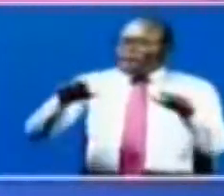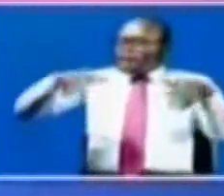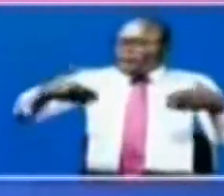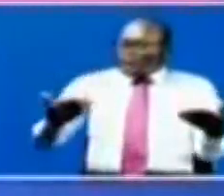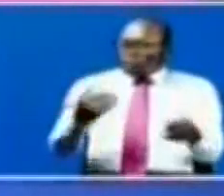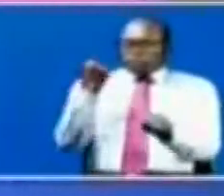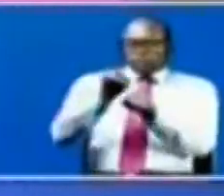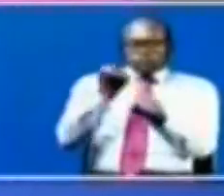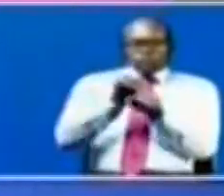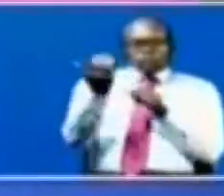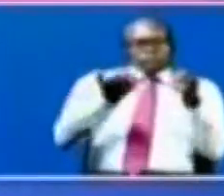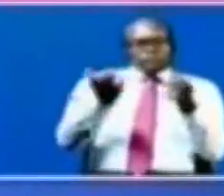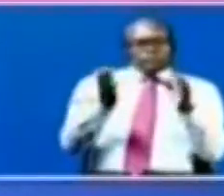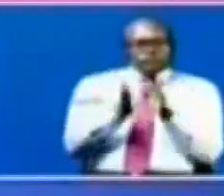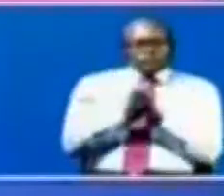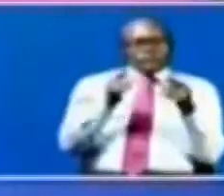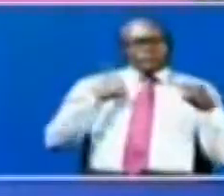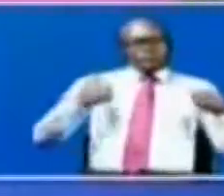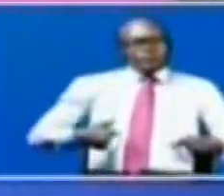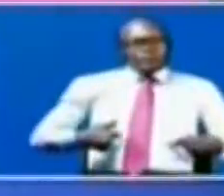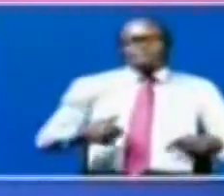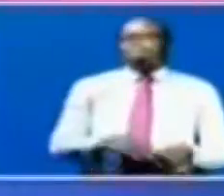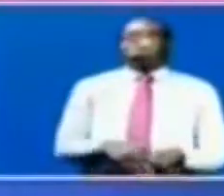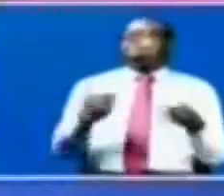kufanya biashara na Uchina? Asante sana.